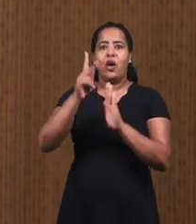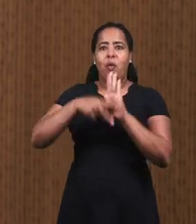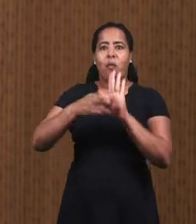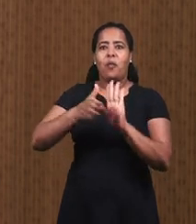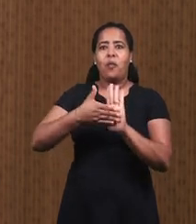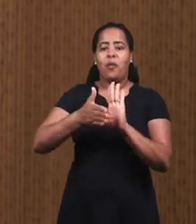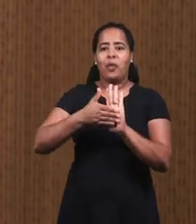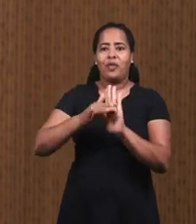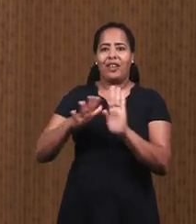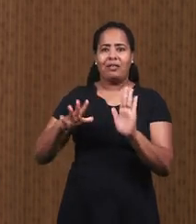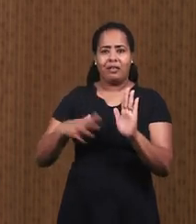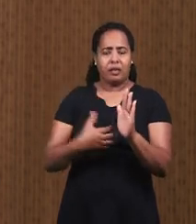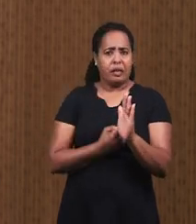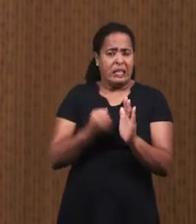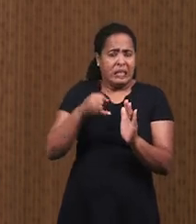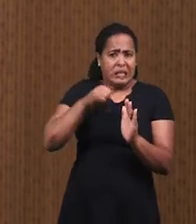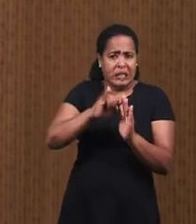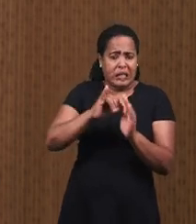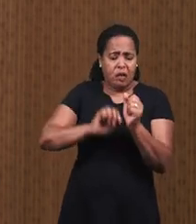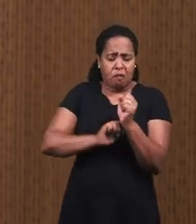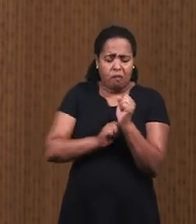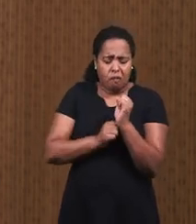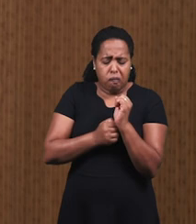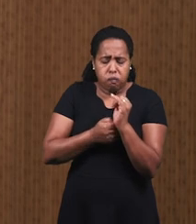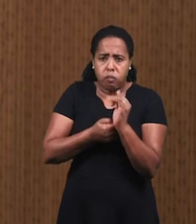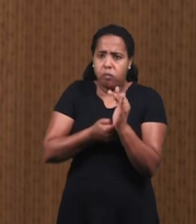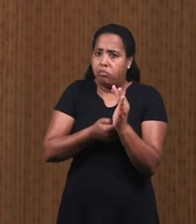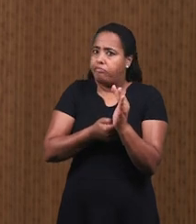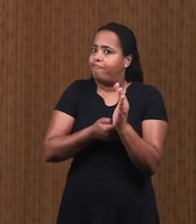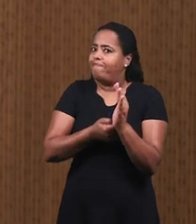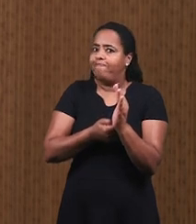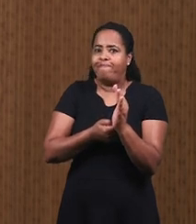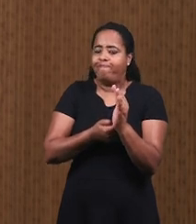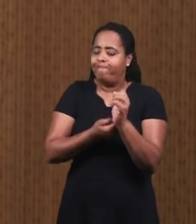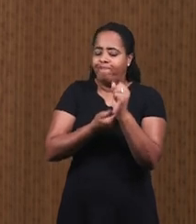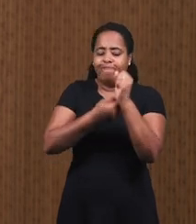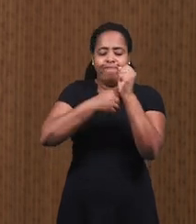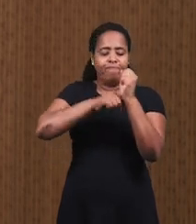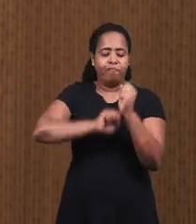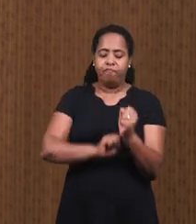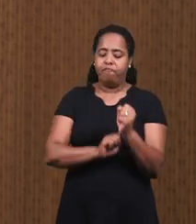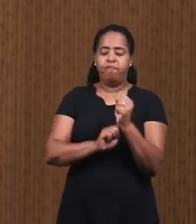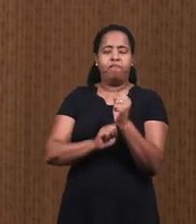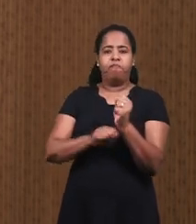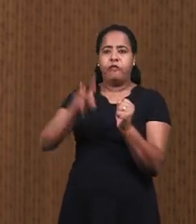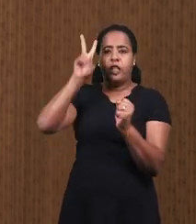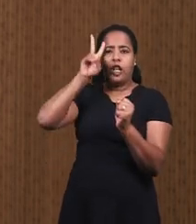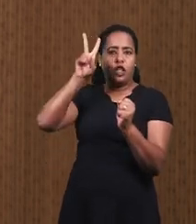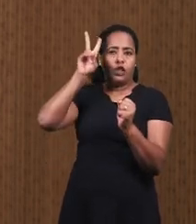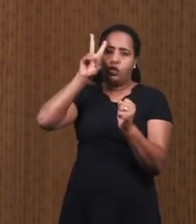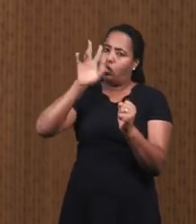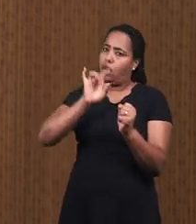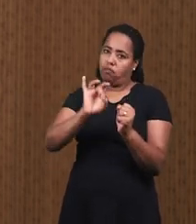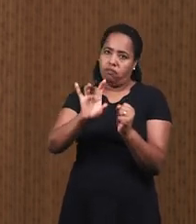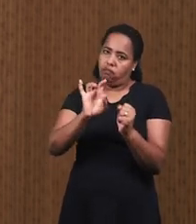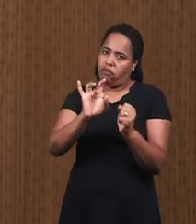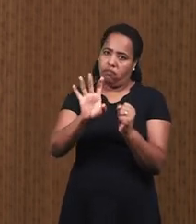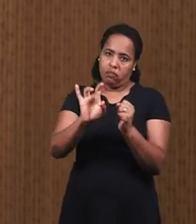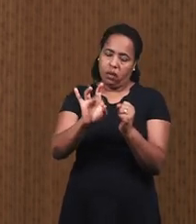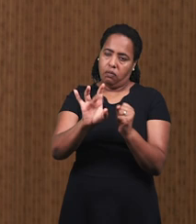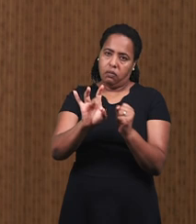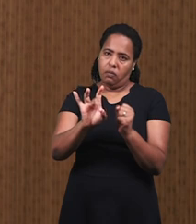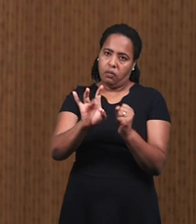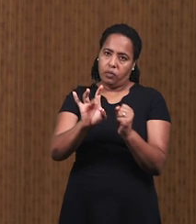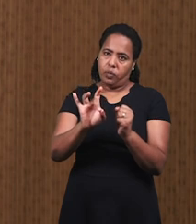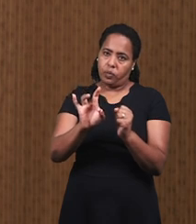projet comme un tout. Ça, c'est la grande différence. Si nous n'arrivons pas à découvrir ce mystère dans la parole, la Bible devient un